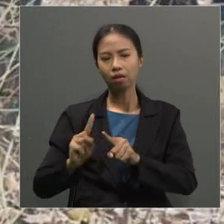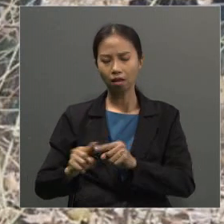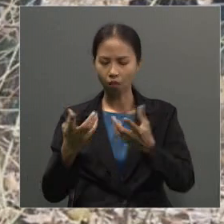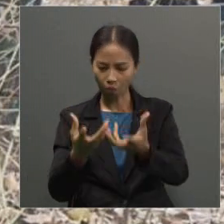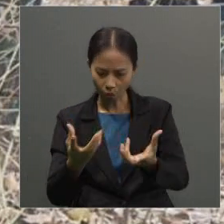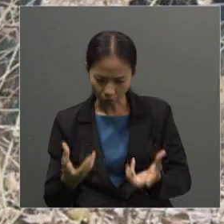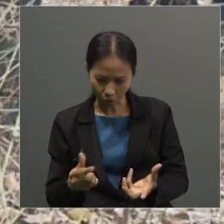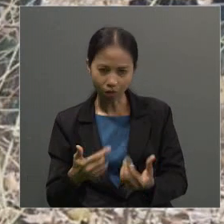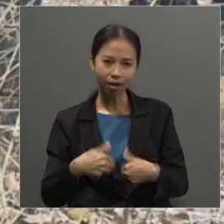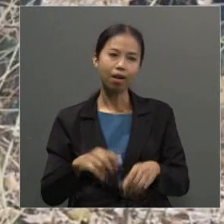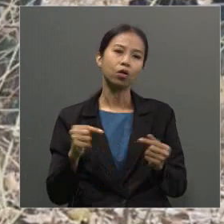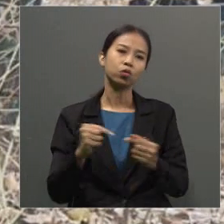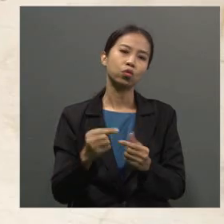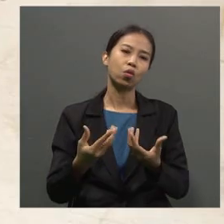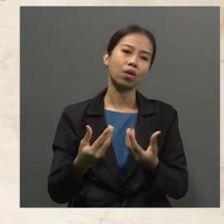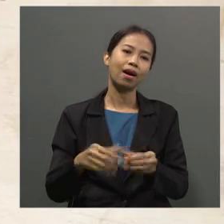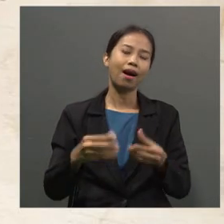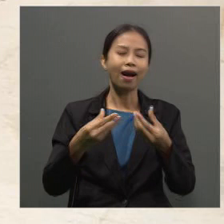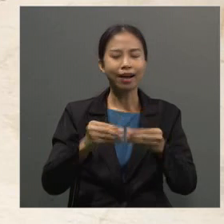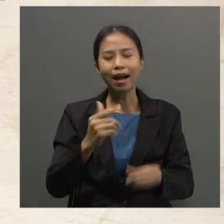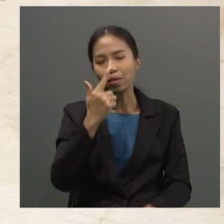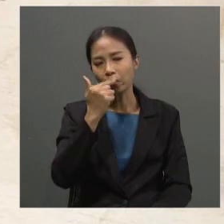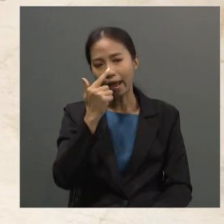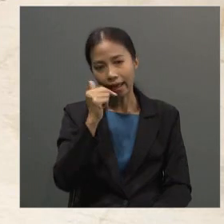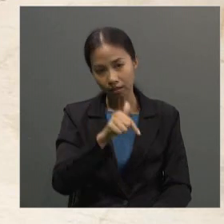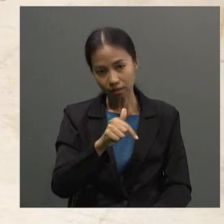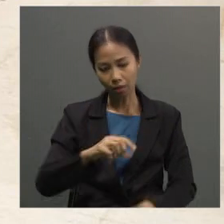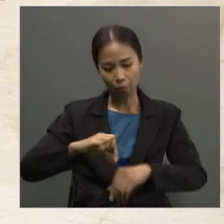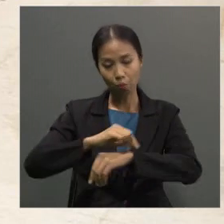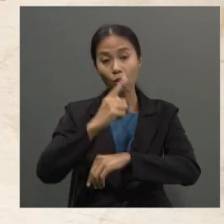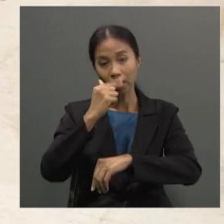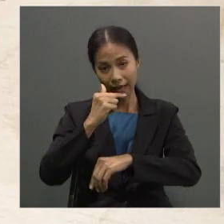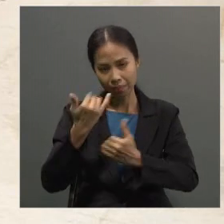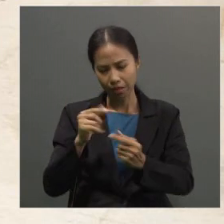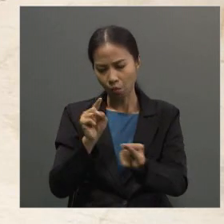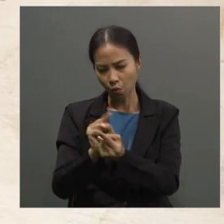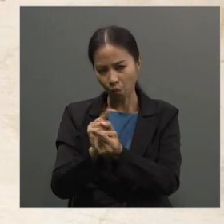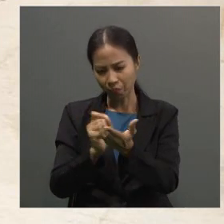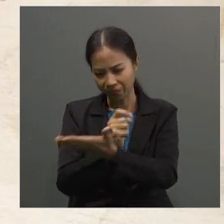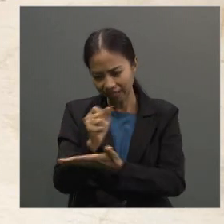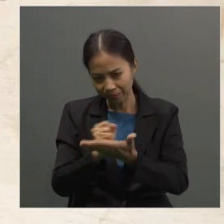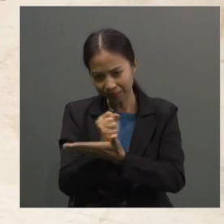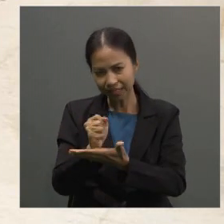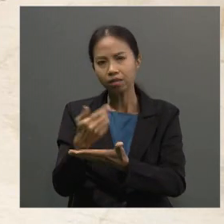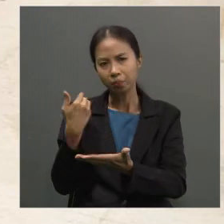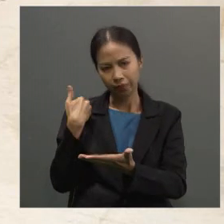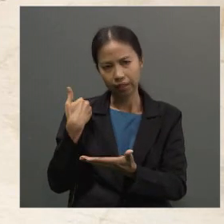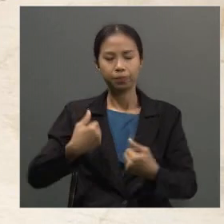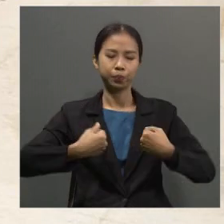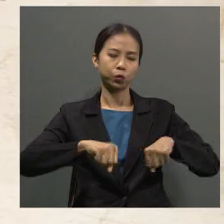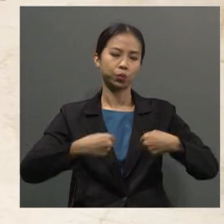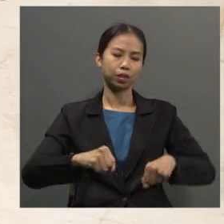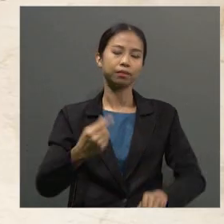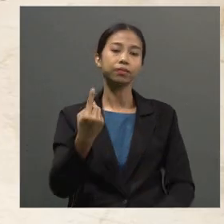อุปกรณ์หาไข่มดแดงและไข่มดแดงครับนอกจากนี้ยังพบอุปกรณ์เสพยาบ้าและยาบ้าอีก 4เม็ดรถมอเตอร์ไซค์ 1